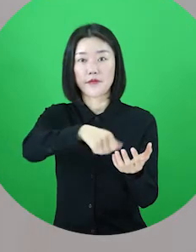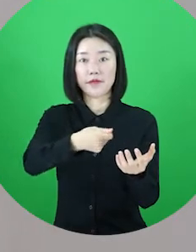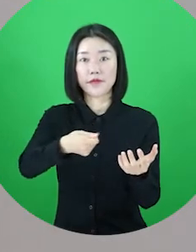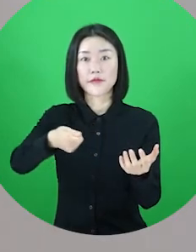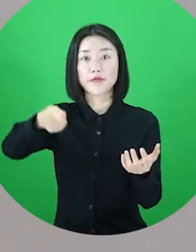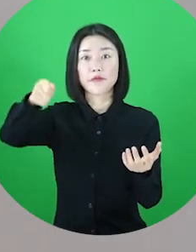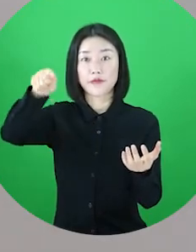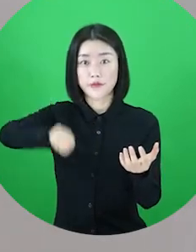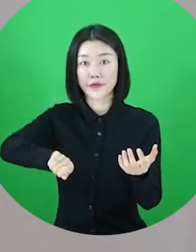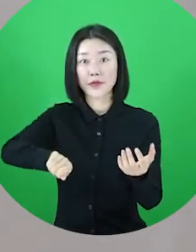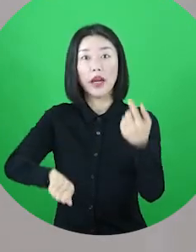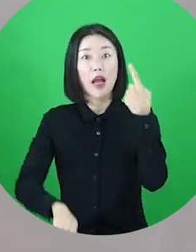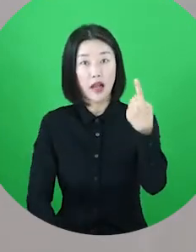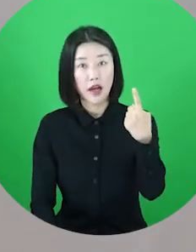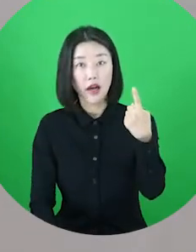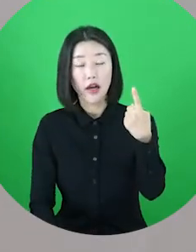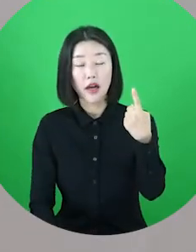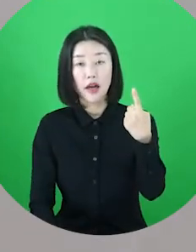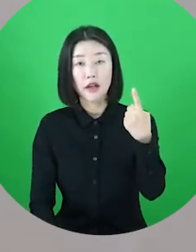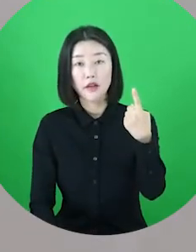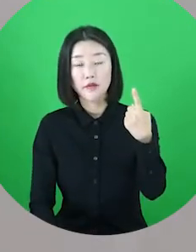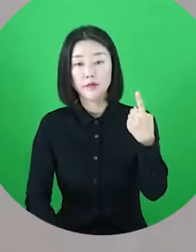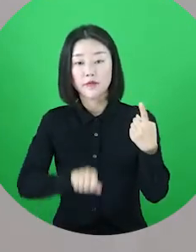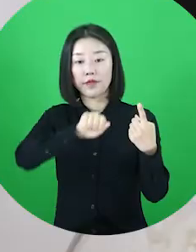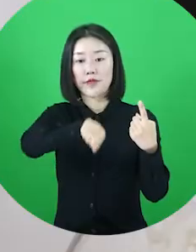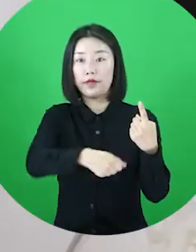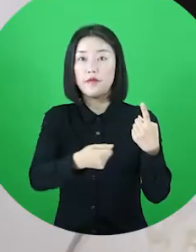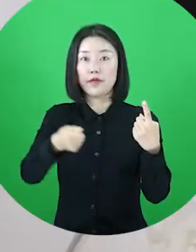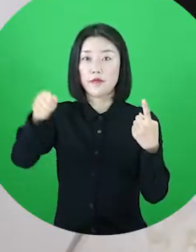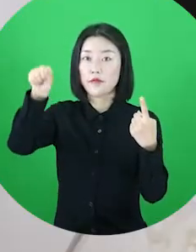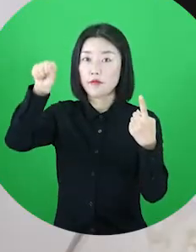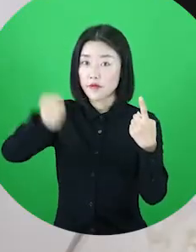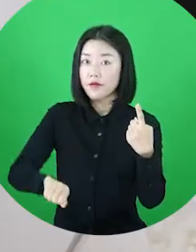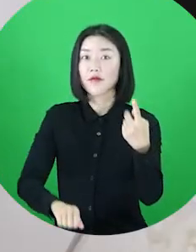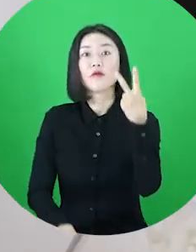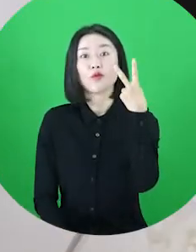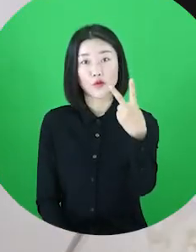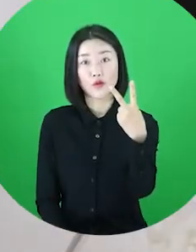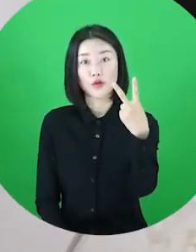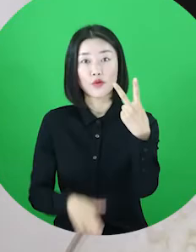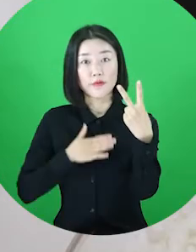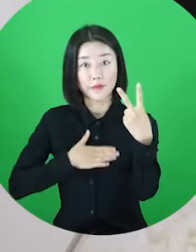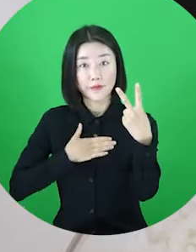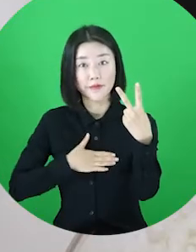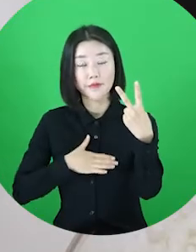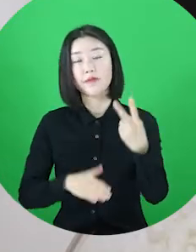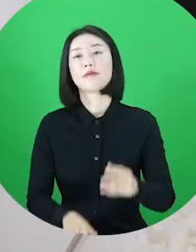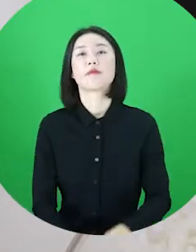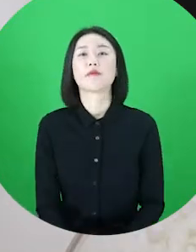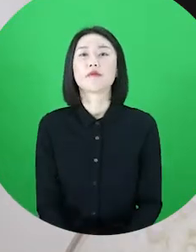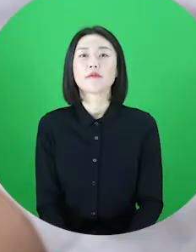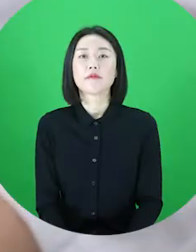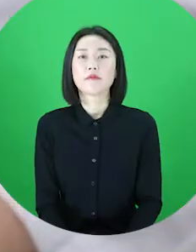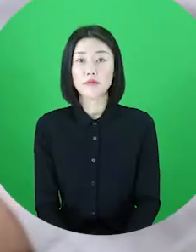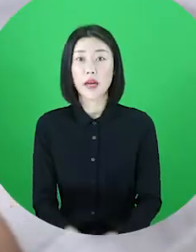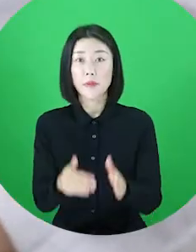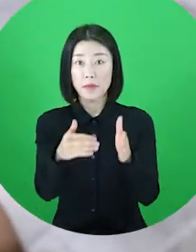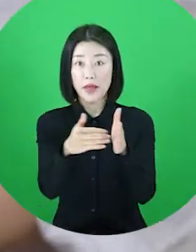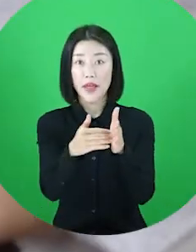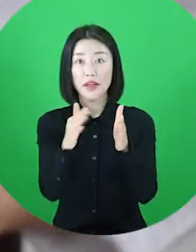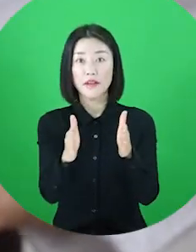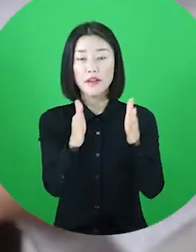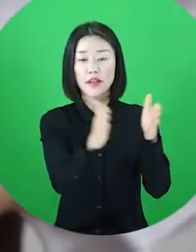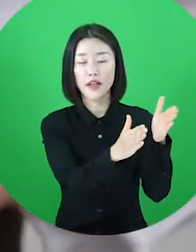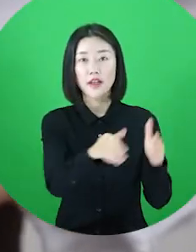이렇게 한 숟가락, 2숟가락, 이제